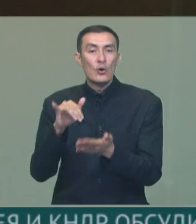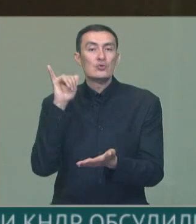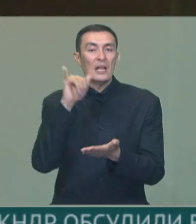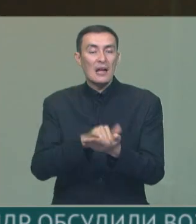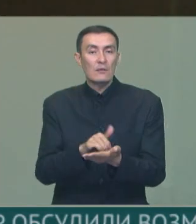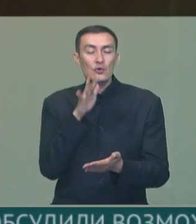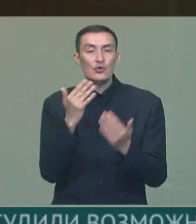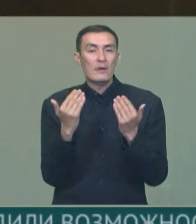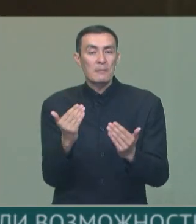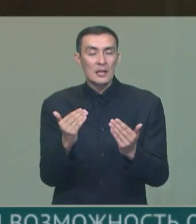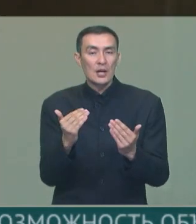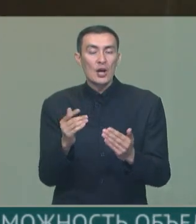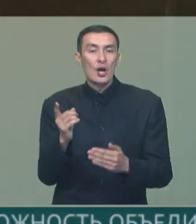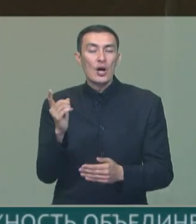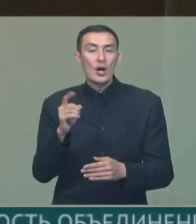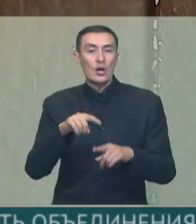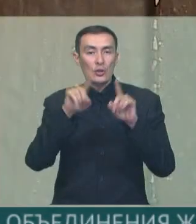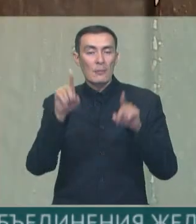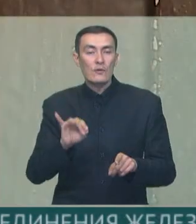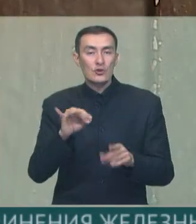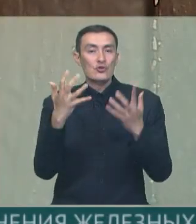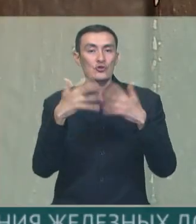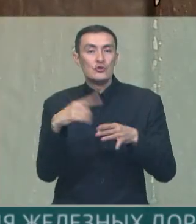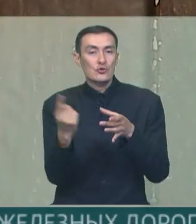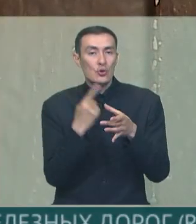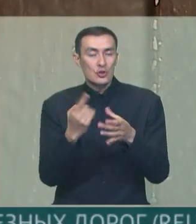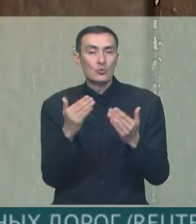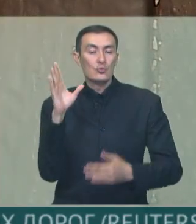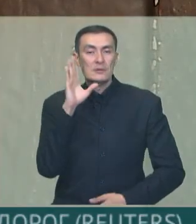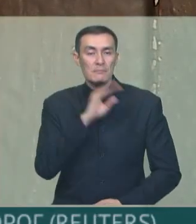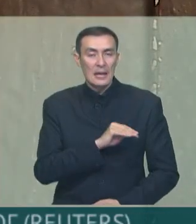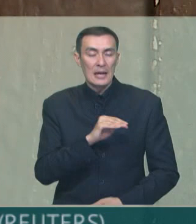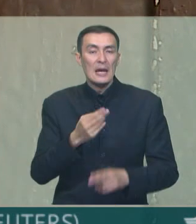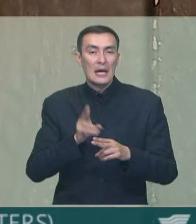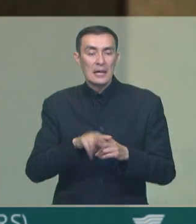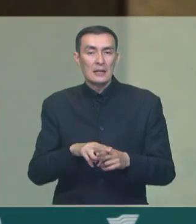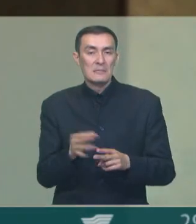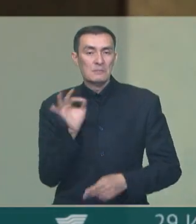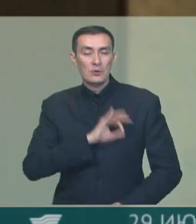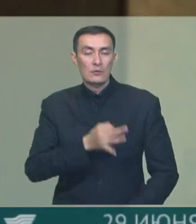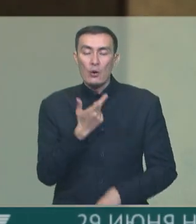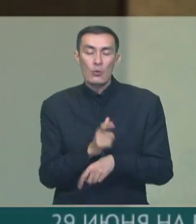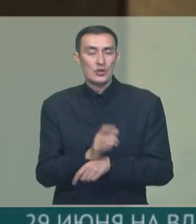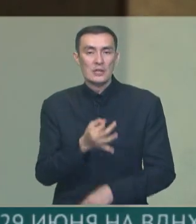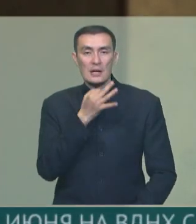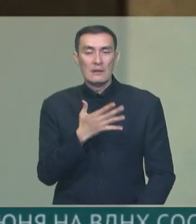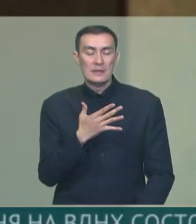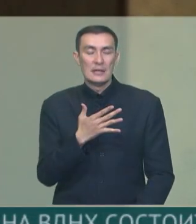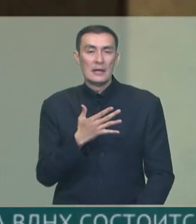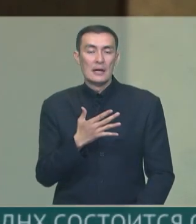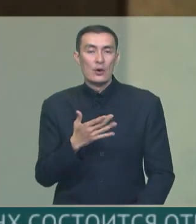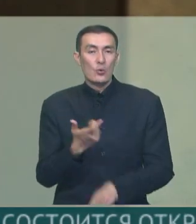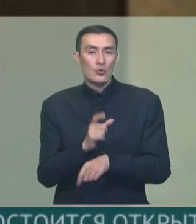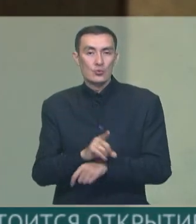устанавливают современные домофоны и счетчики. Жители уже успели их оценить. Нам очень нравится. По крайней мере, это